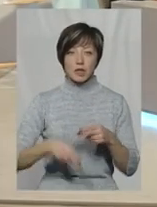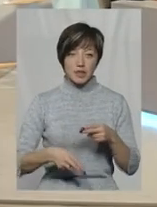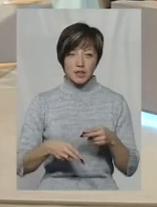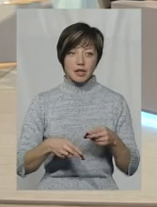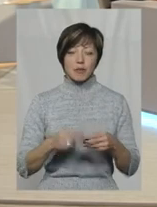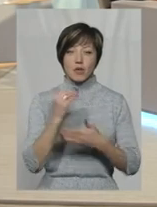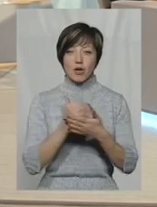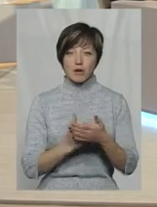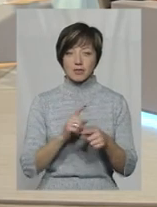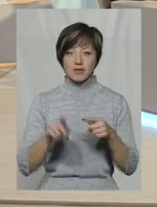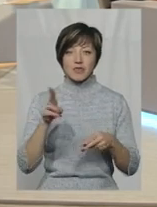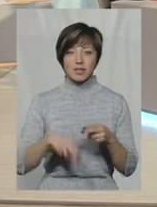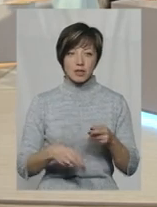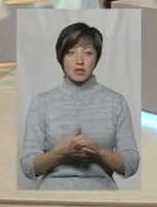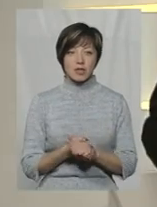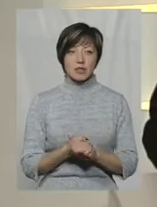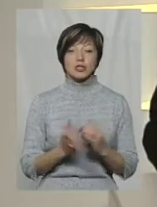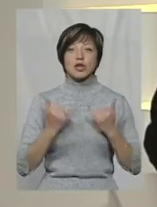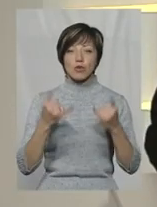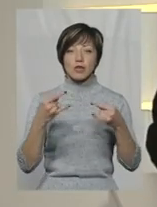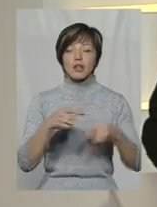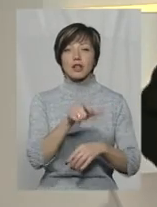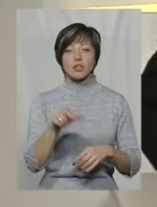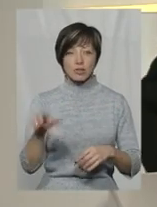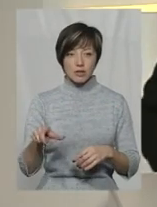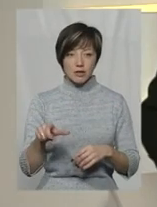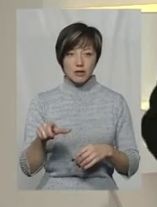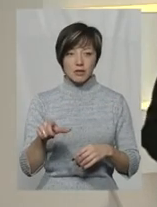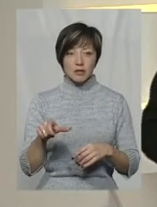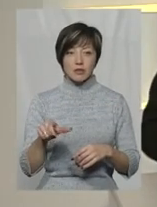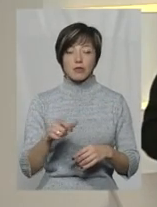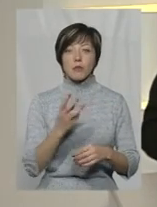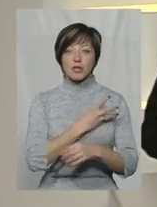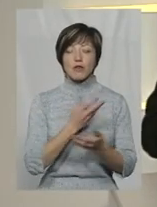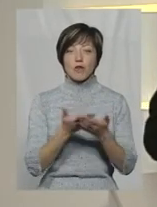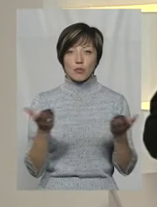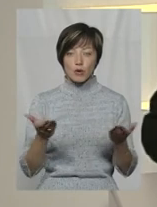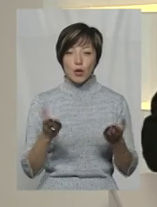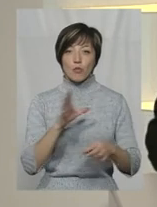і програма підійшла до завершення. Шановні телеглядачі, я бажаю вам